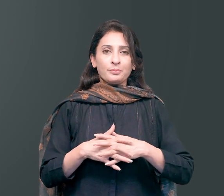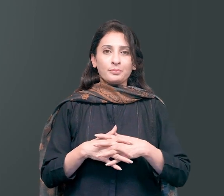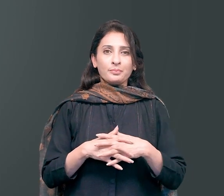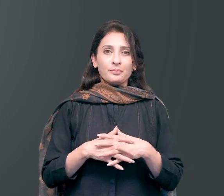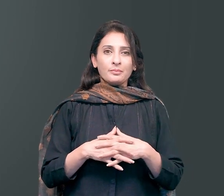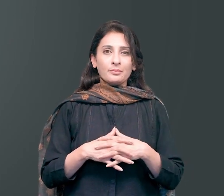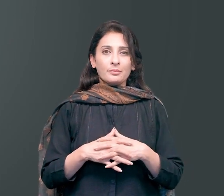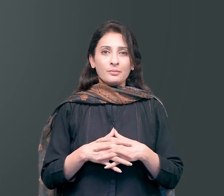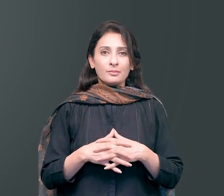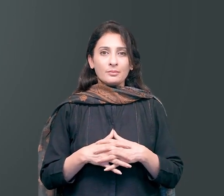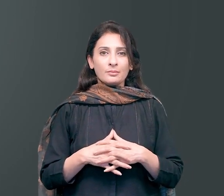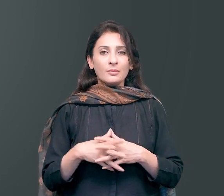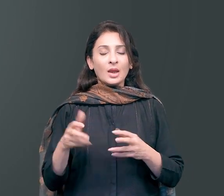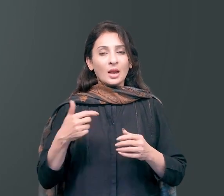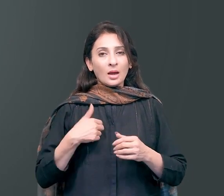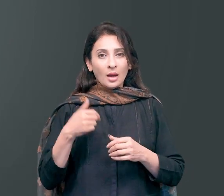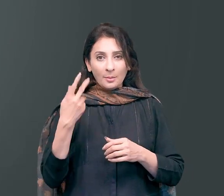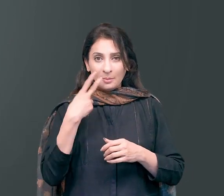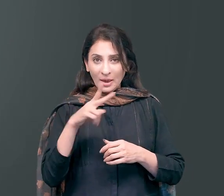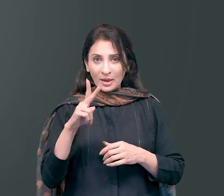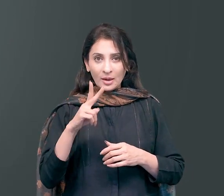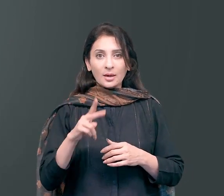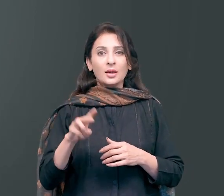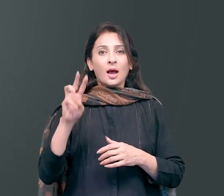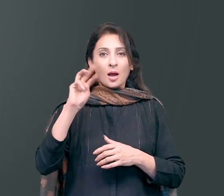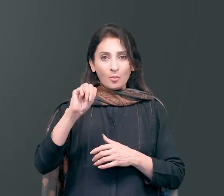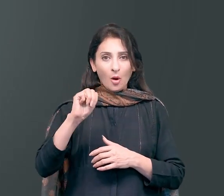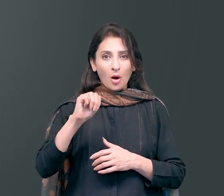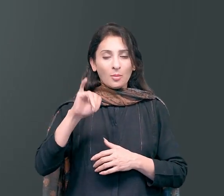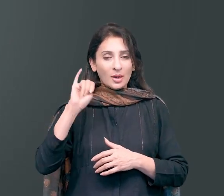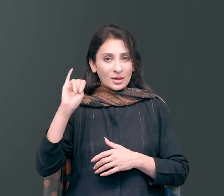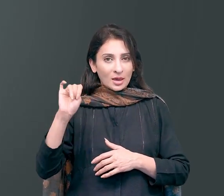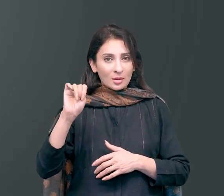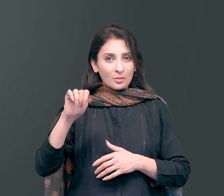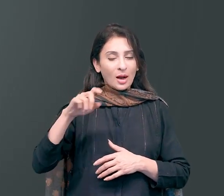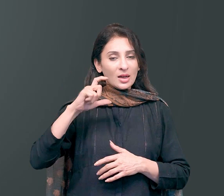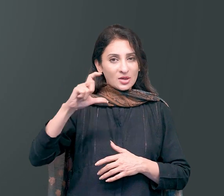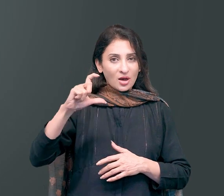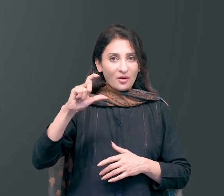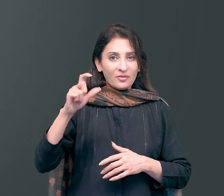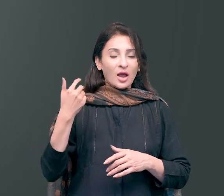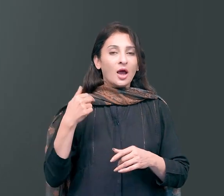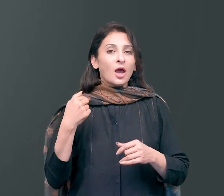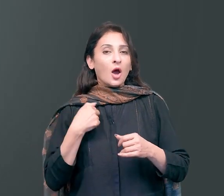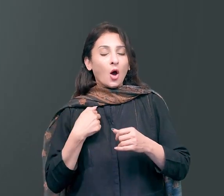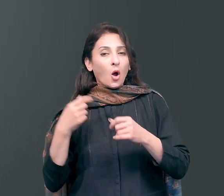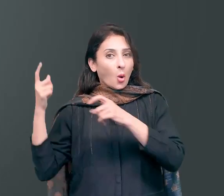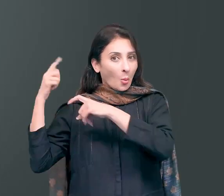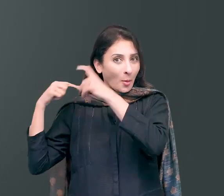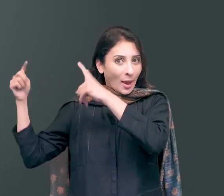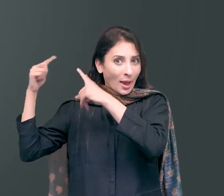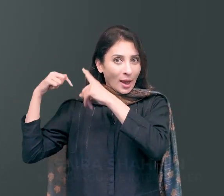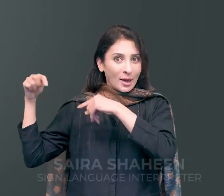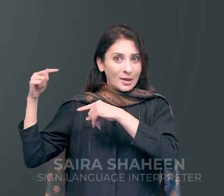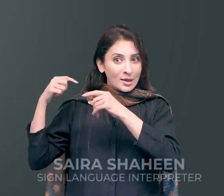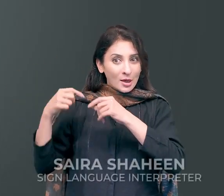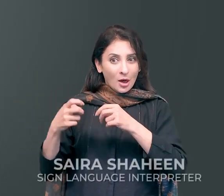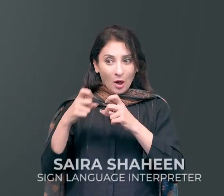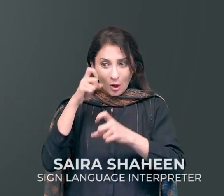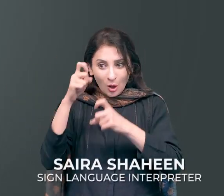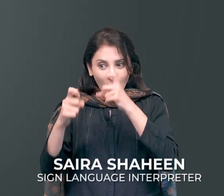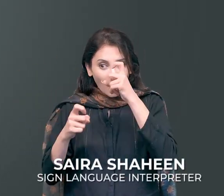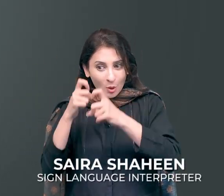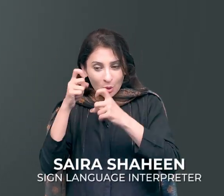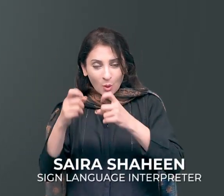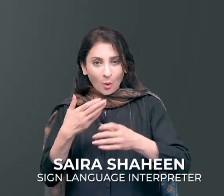میرا نام محمد اقبال چاولہ ہے اور میں ایک ہسٹورین ہوں. میں ریسنٹلی ریٹائر ہوا